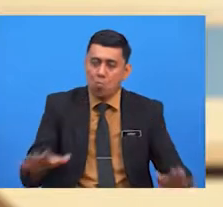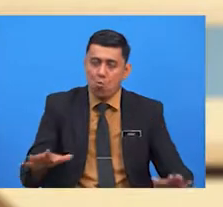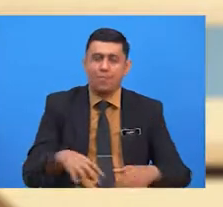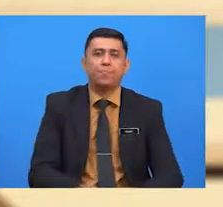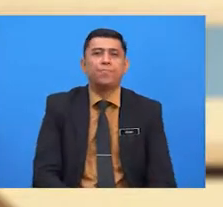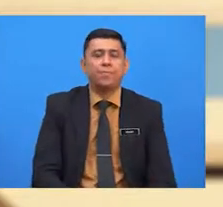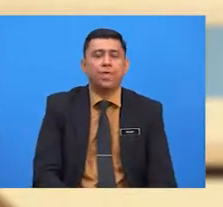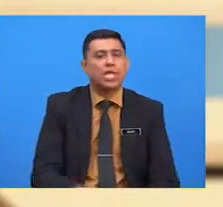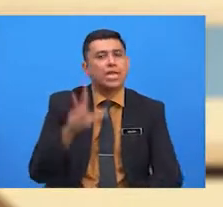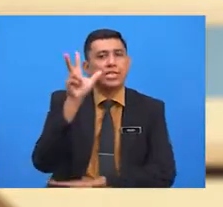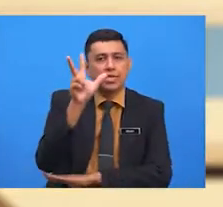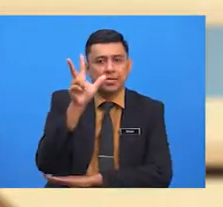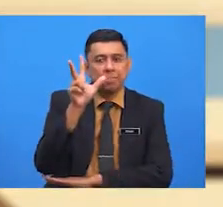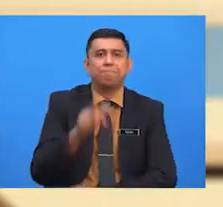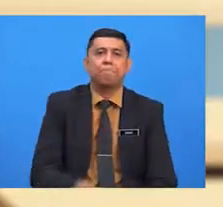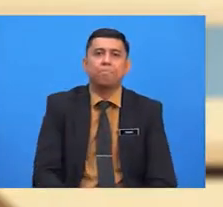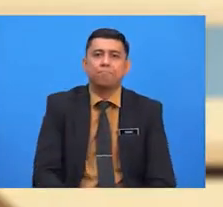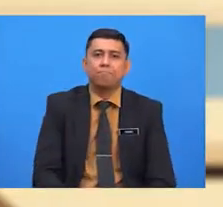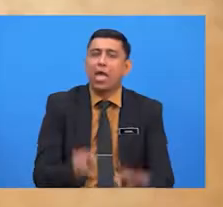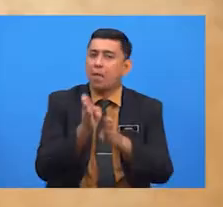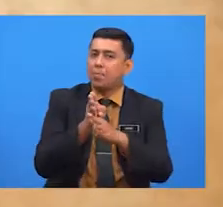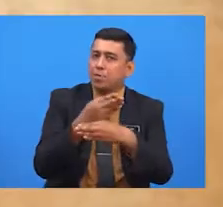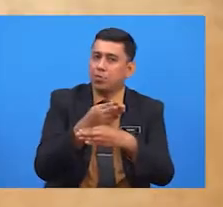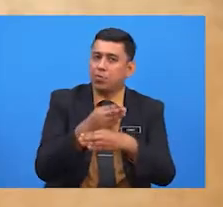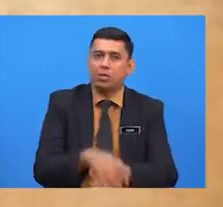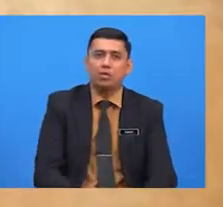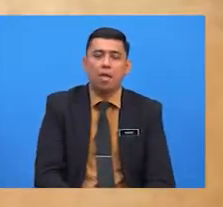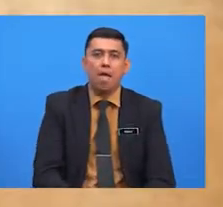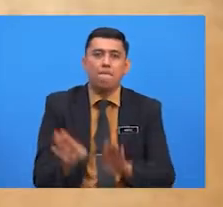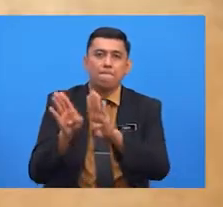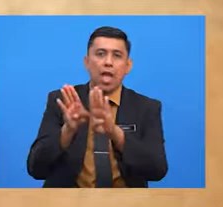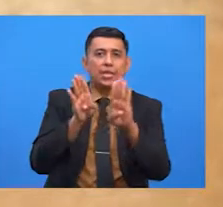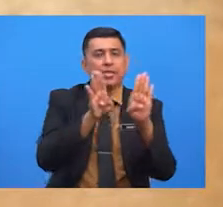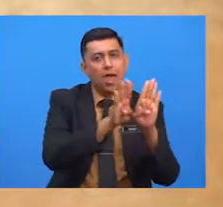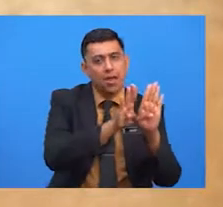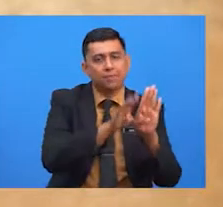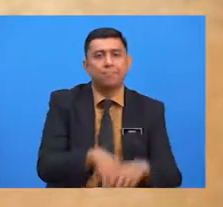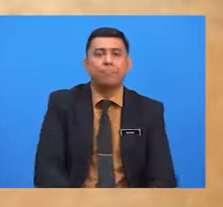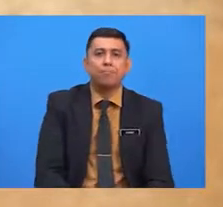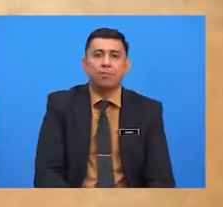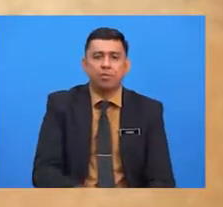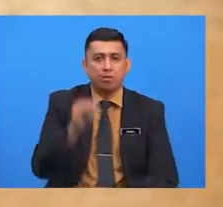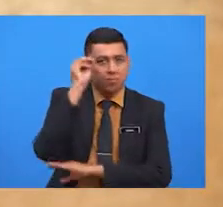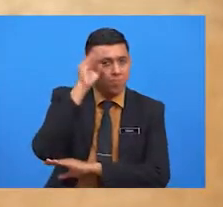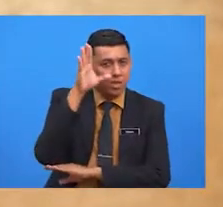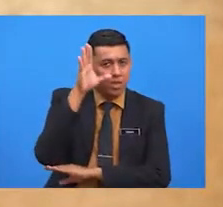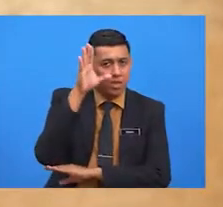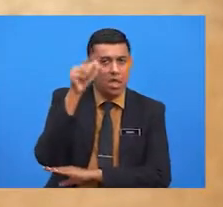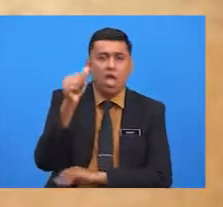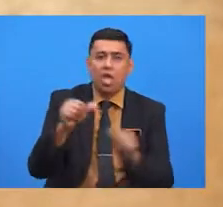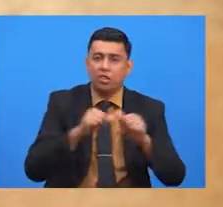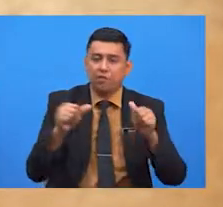Ciri yang ketiga ialah pembentukan bandar. Perkembangan aktiviti